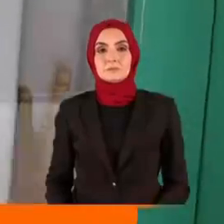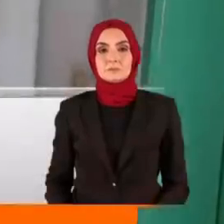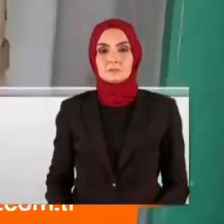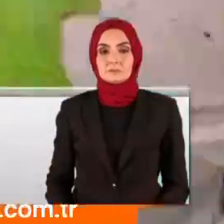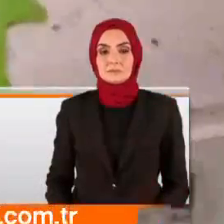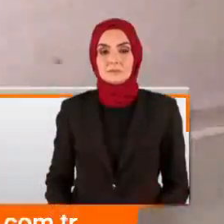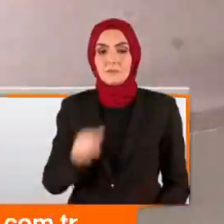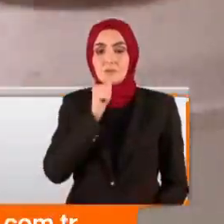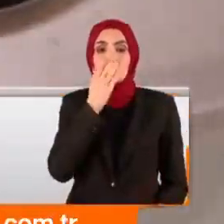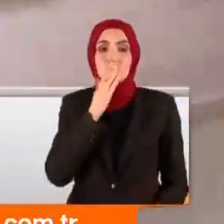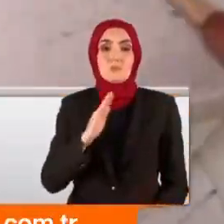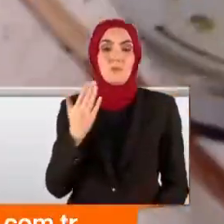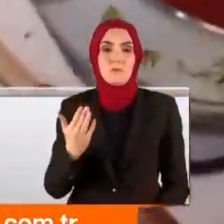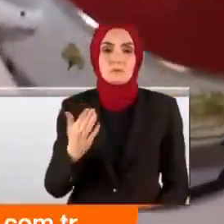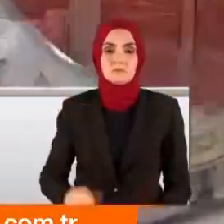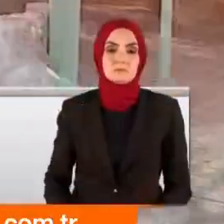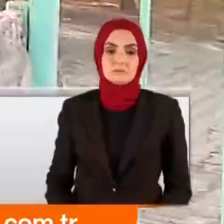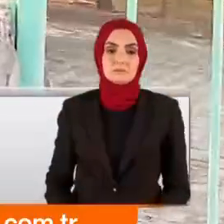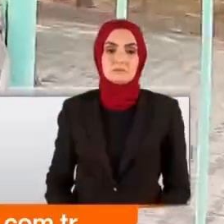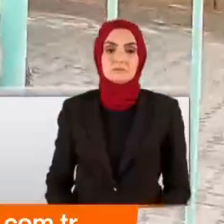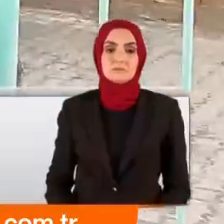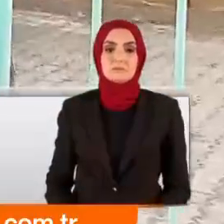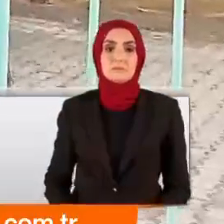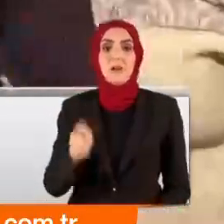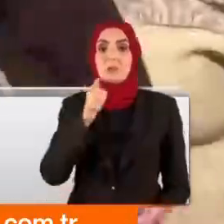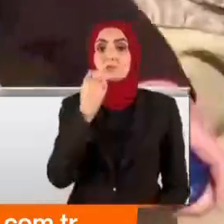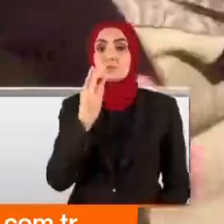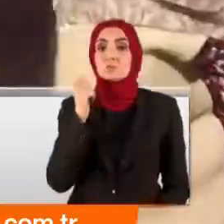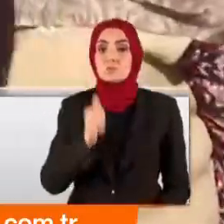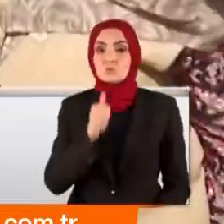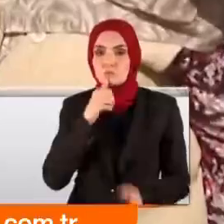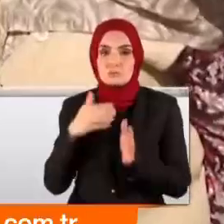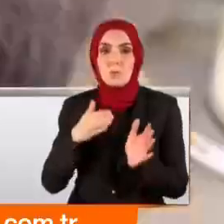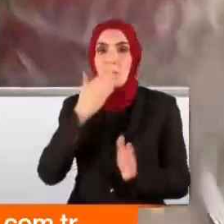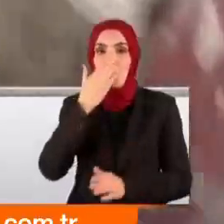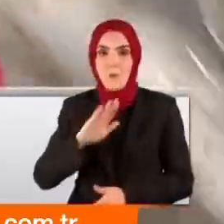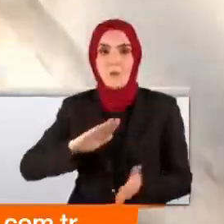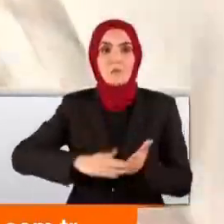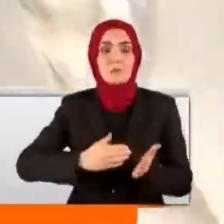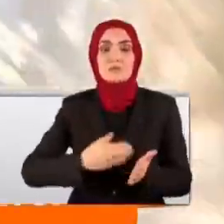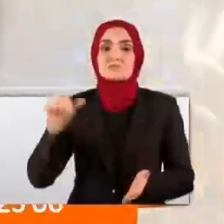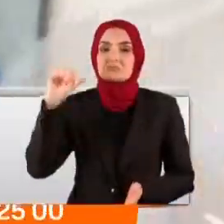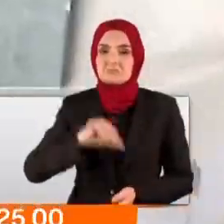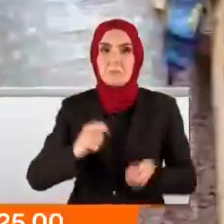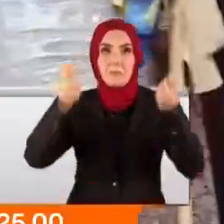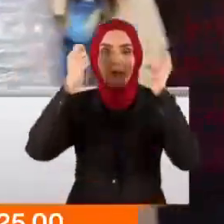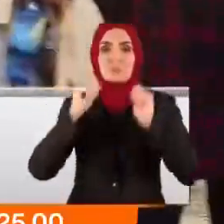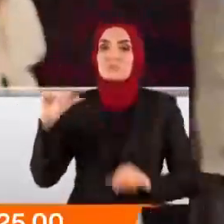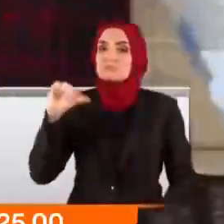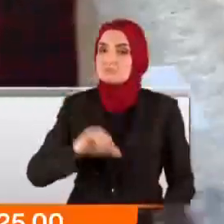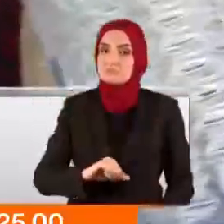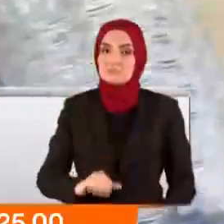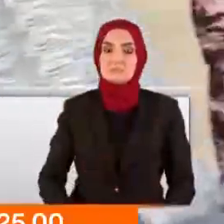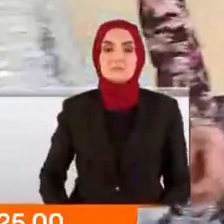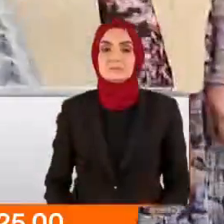Su yok kızım. Bizim suyumuz 63 gündür akmamaktadır. Bulaşığımızı yıkayamıyoruz. Banyomuzu yapamıyoruz.